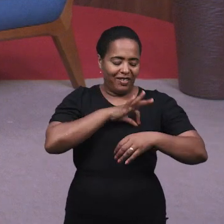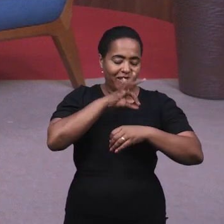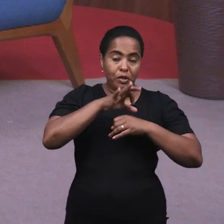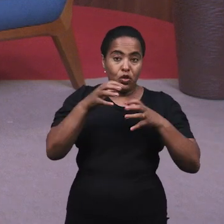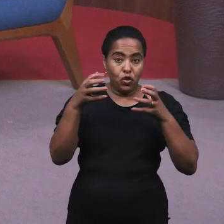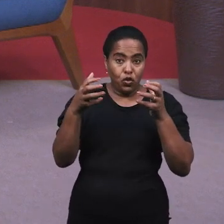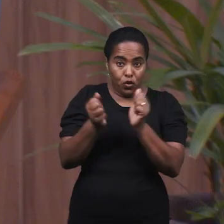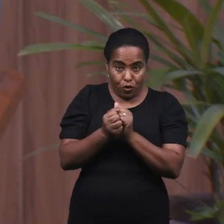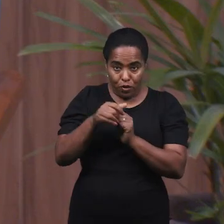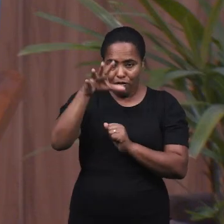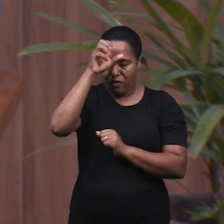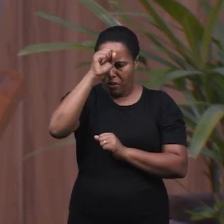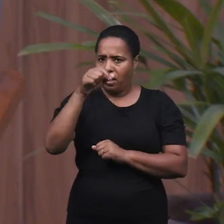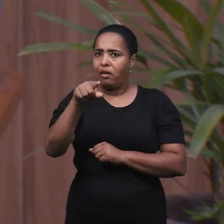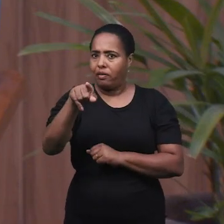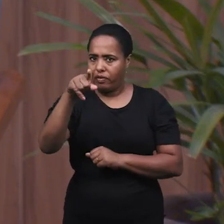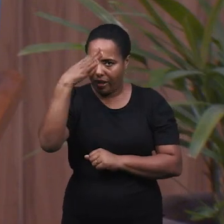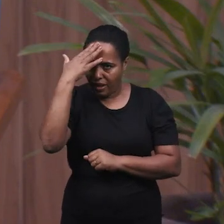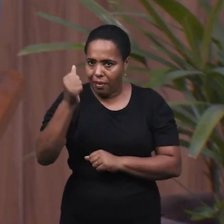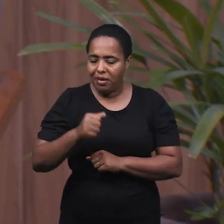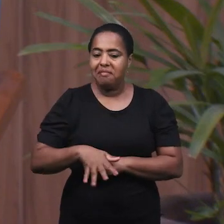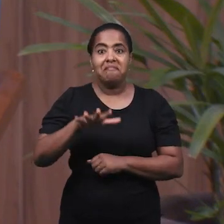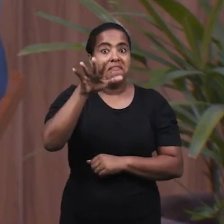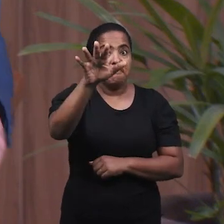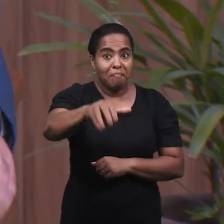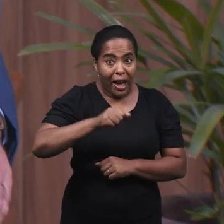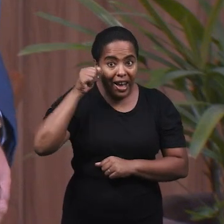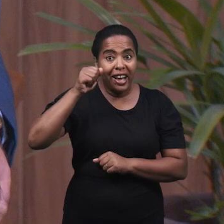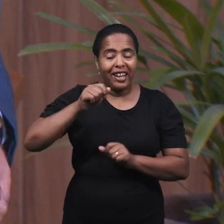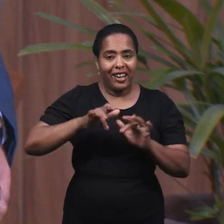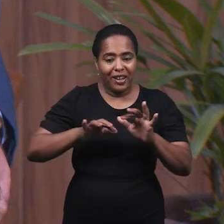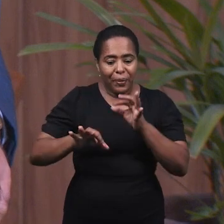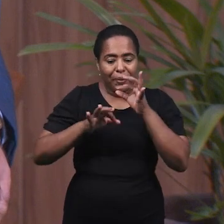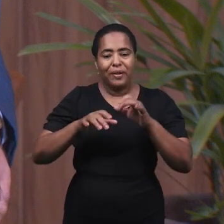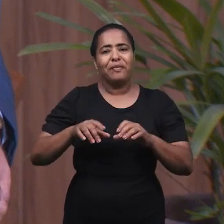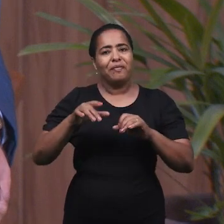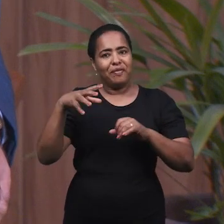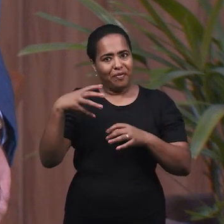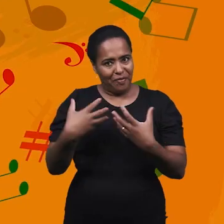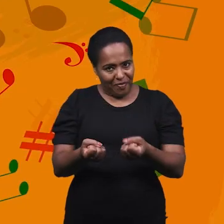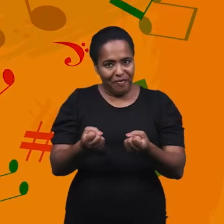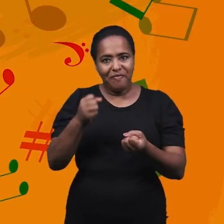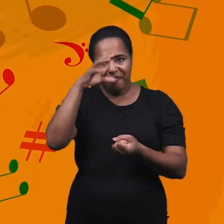louange. Donc, vous savez déjà, prenez votre instrument et nous allons apprendre.